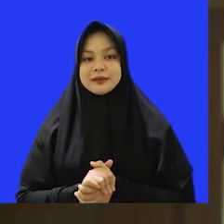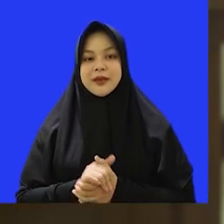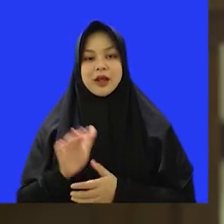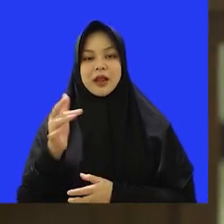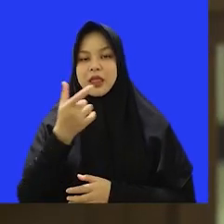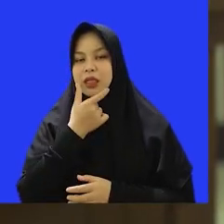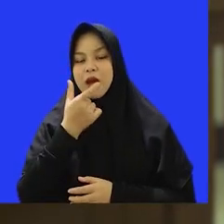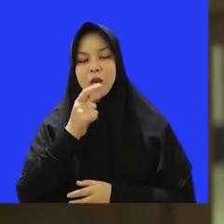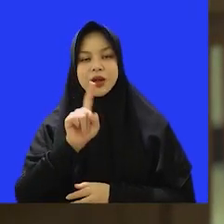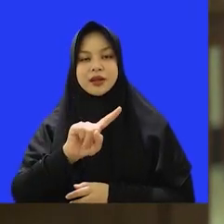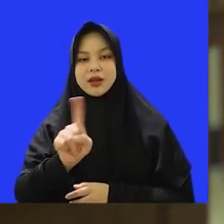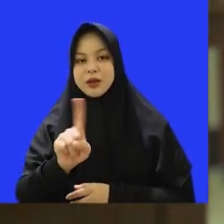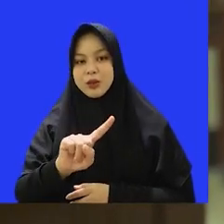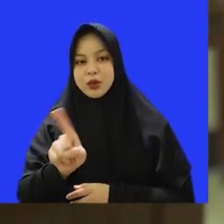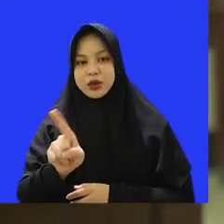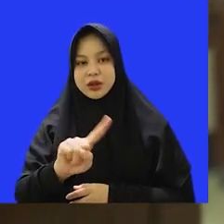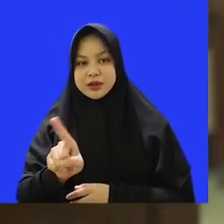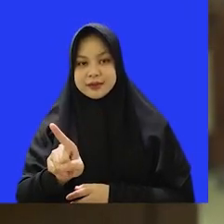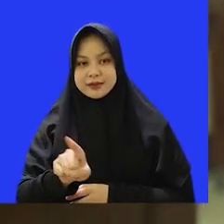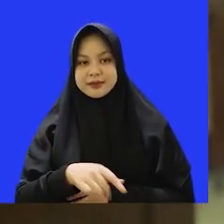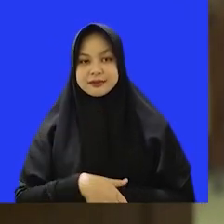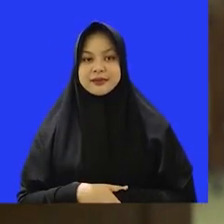Tidak menertawakan.